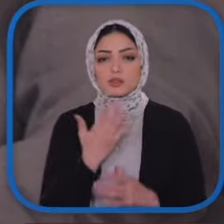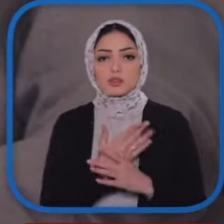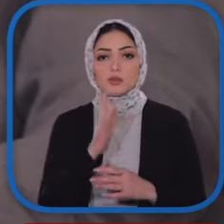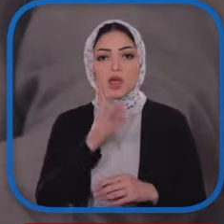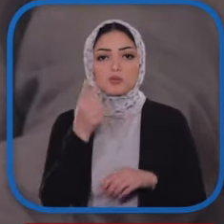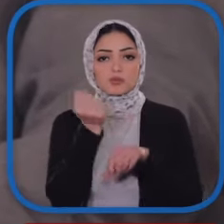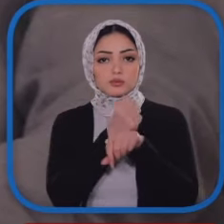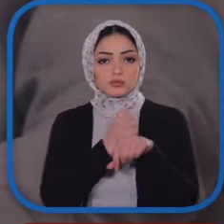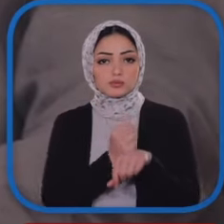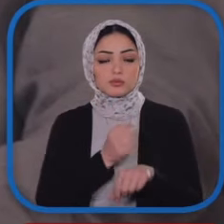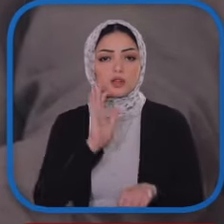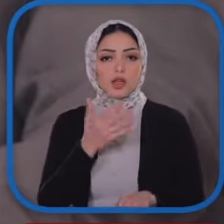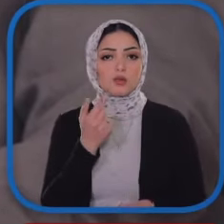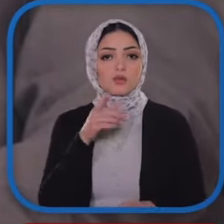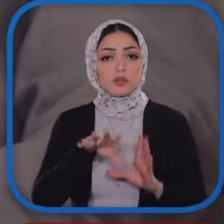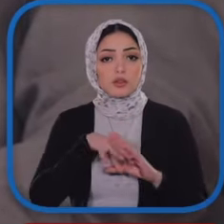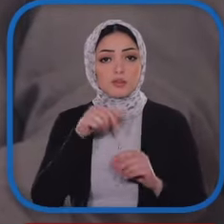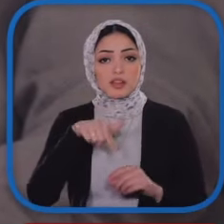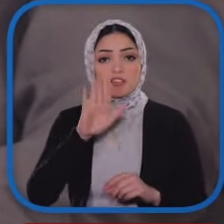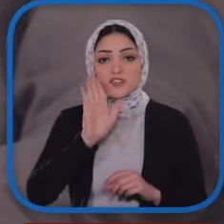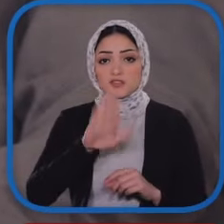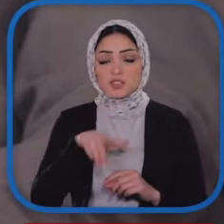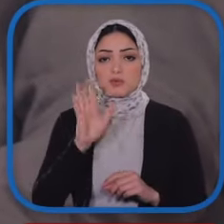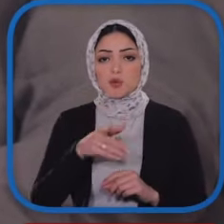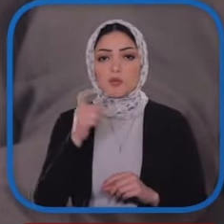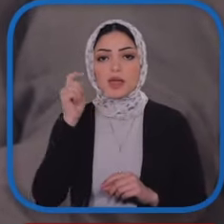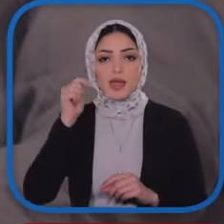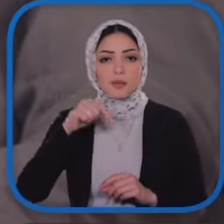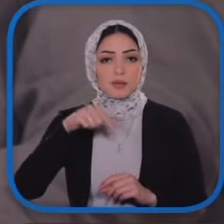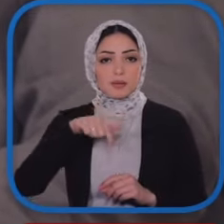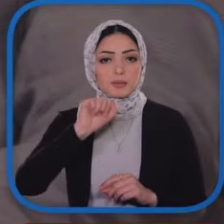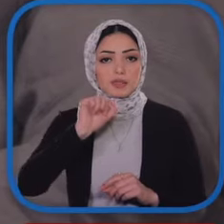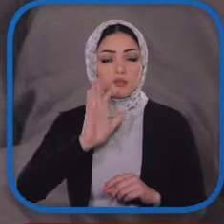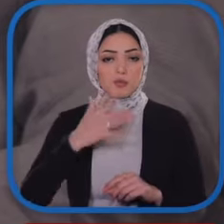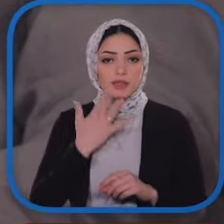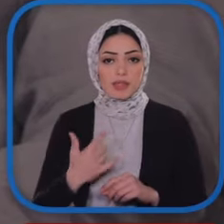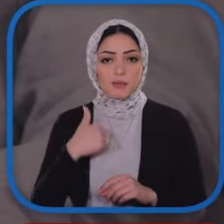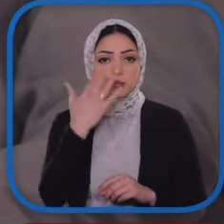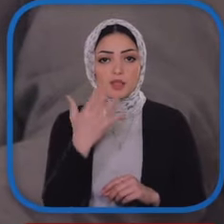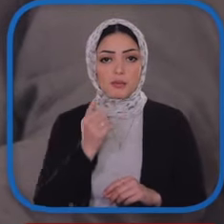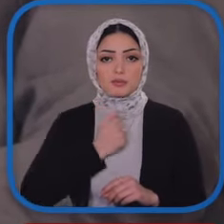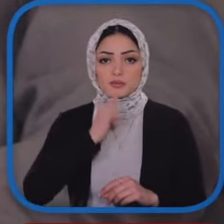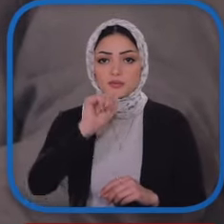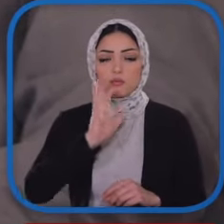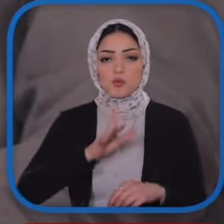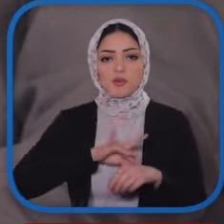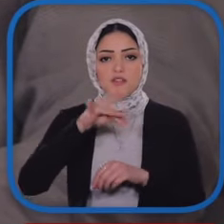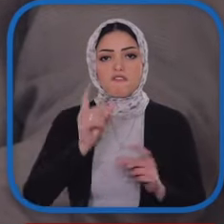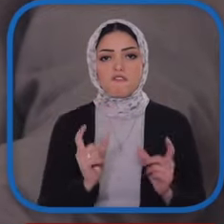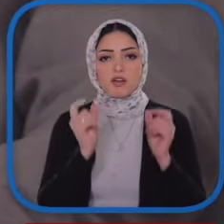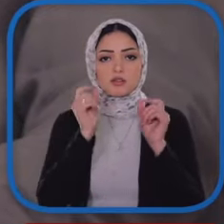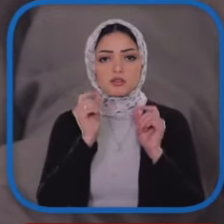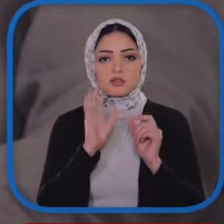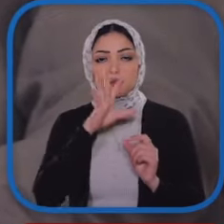أو التاتو. دي إجراءات كلها بتحمل تعرض المريض للفيروس أو للدم المصاب بالفيروس، فبينقل الفيروس